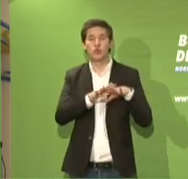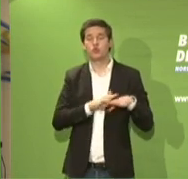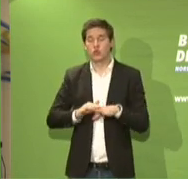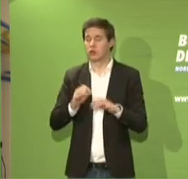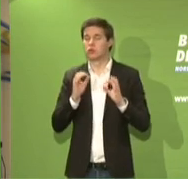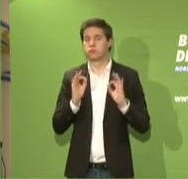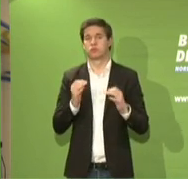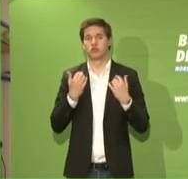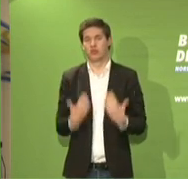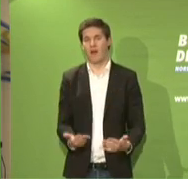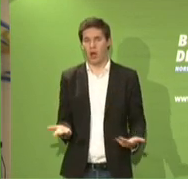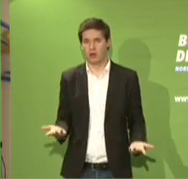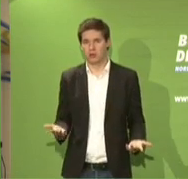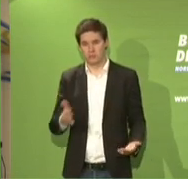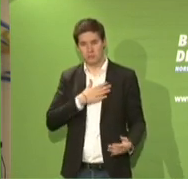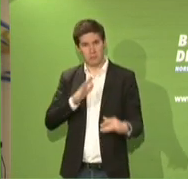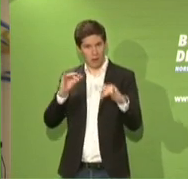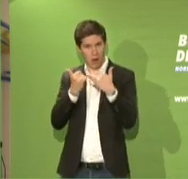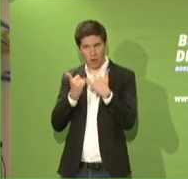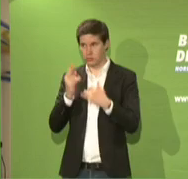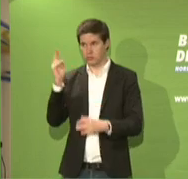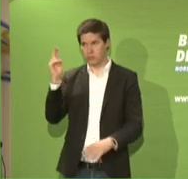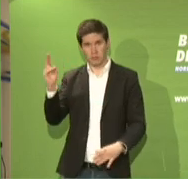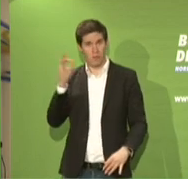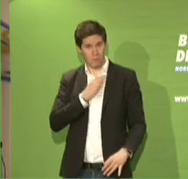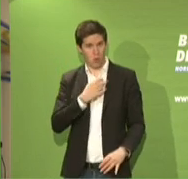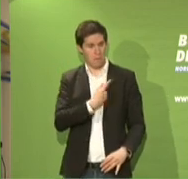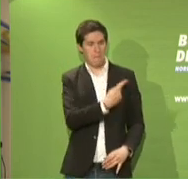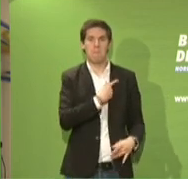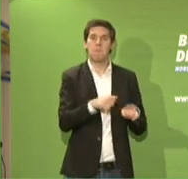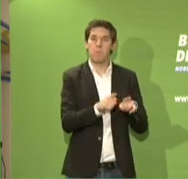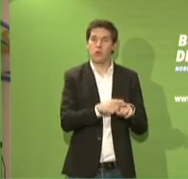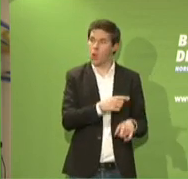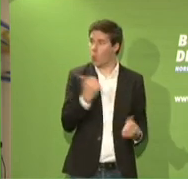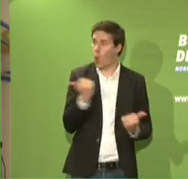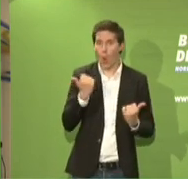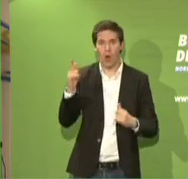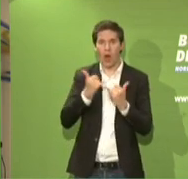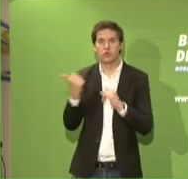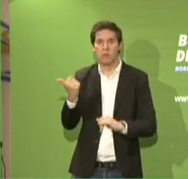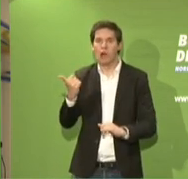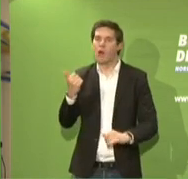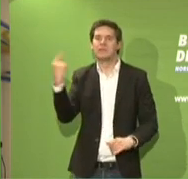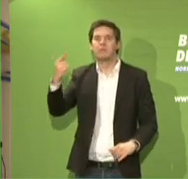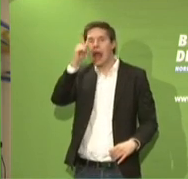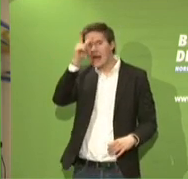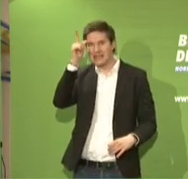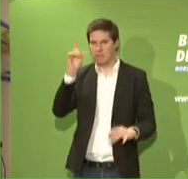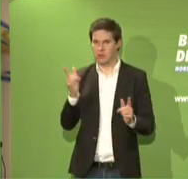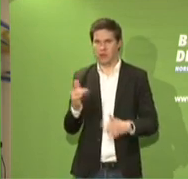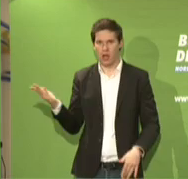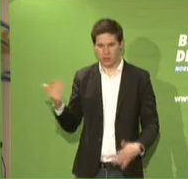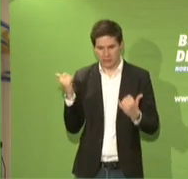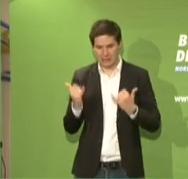Meine Eltern sind zweifelsohne die besten Eltern für mich und meinen Bruder, sind aber keine Akademiker. Und heute, mit 36